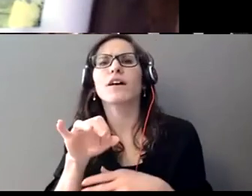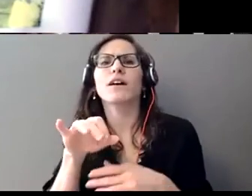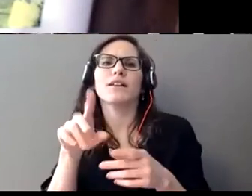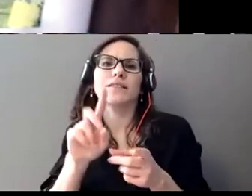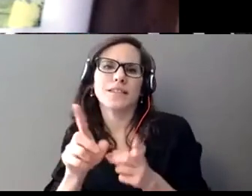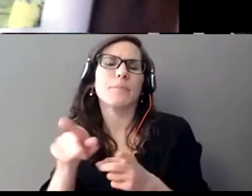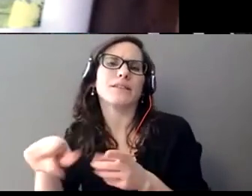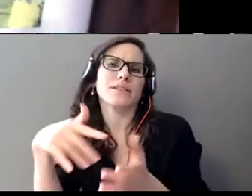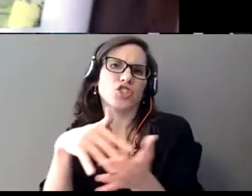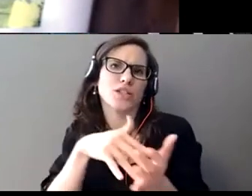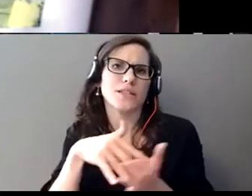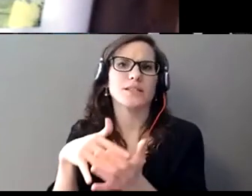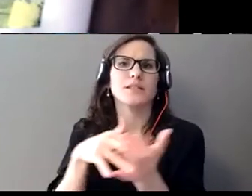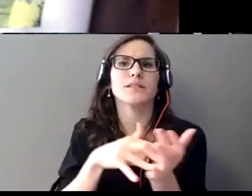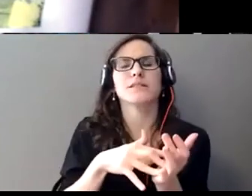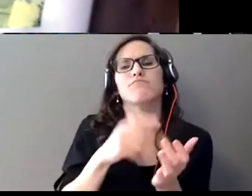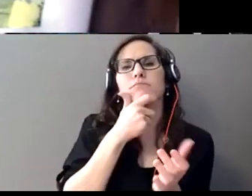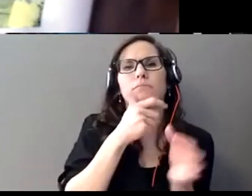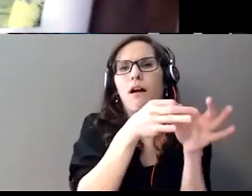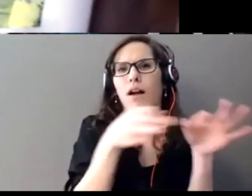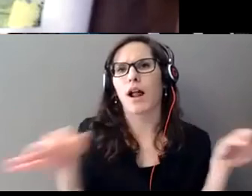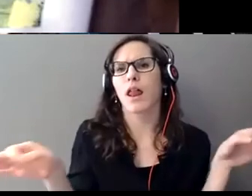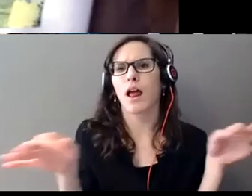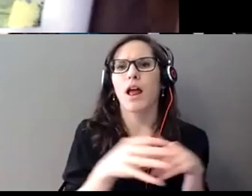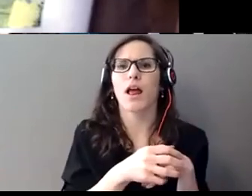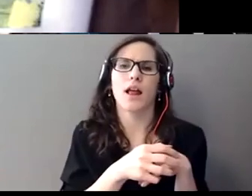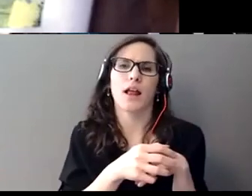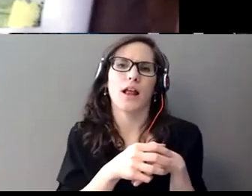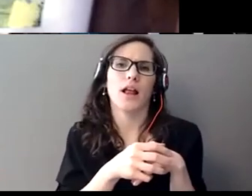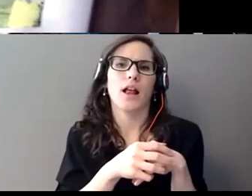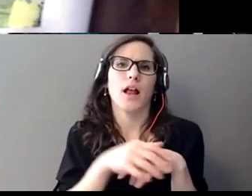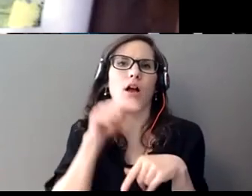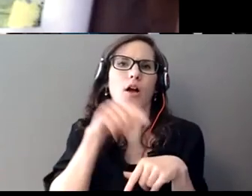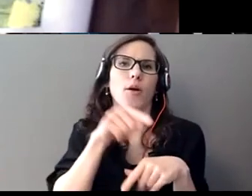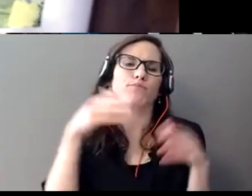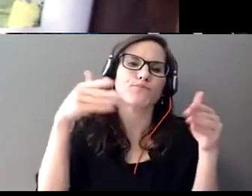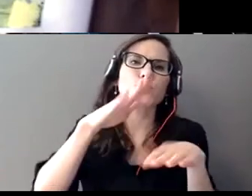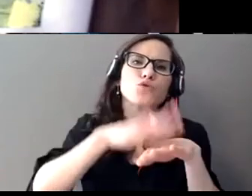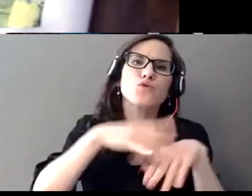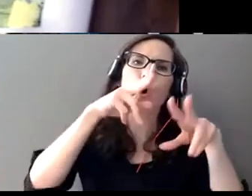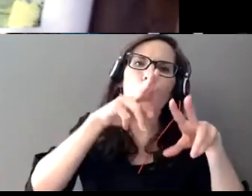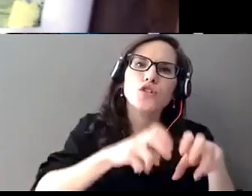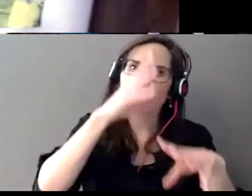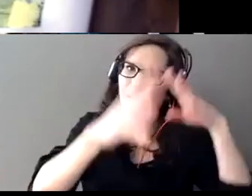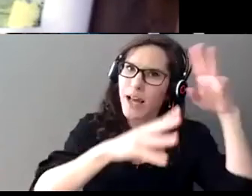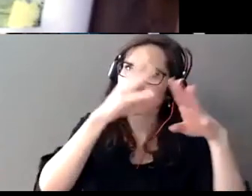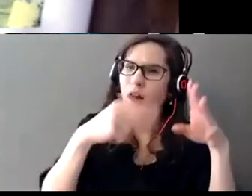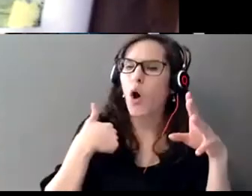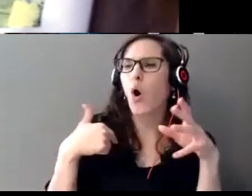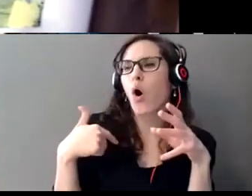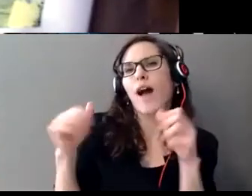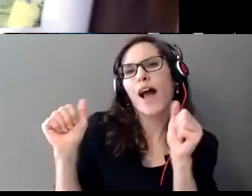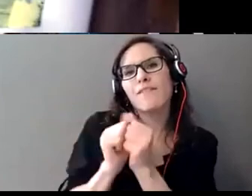canadienne des études sur l'incapacité et qui porte sur une recherche-création et j'ai mené avec trois autres artistes